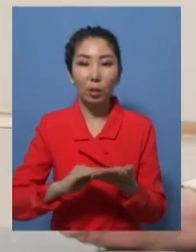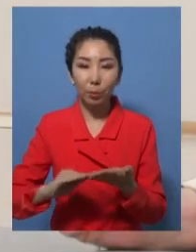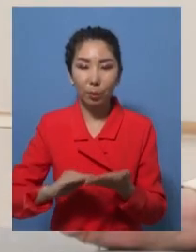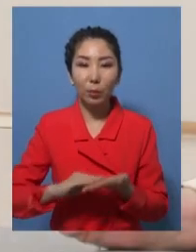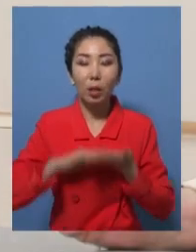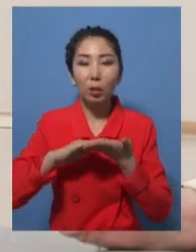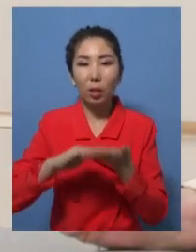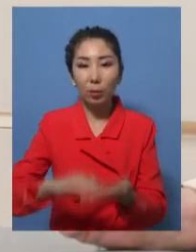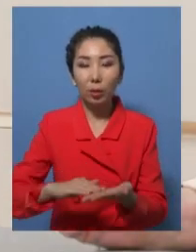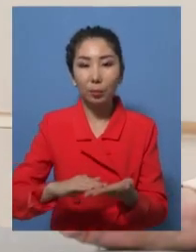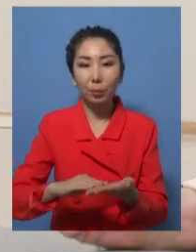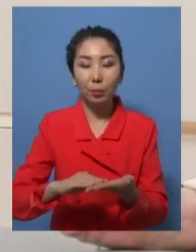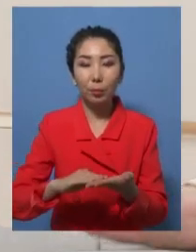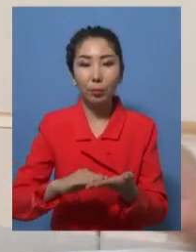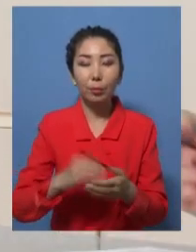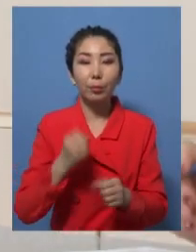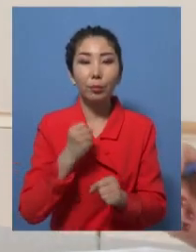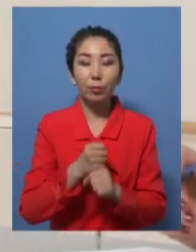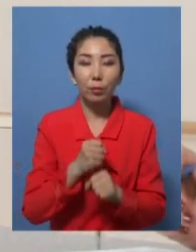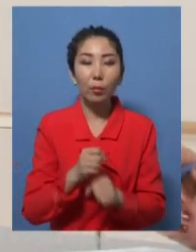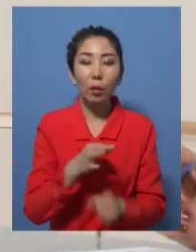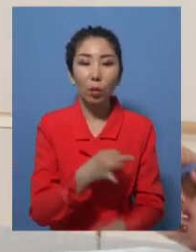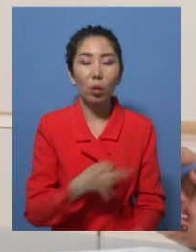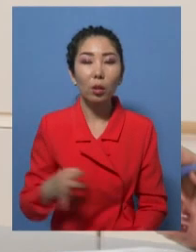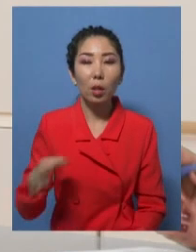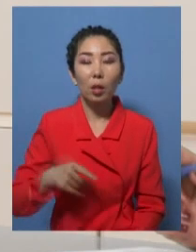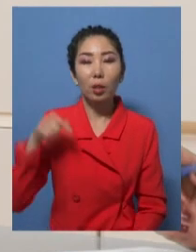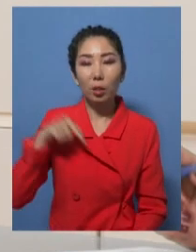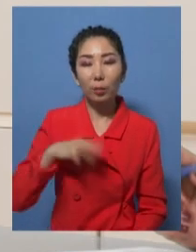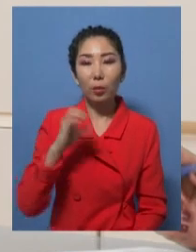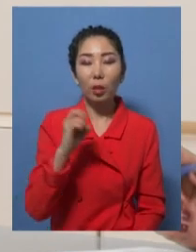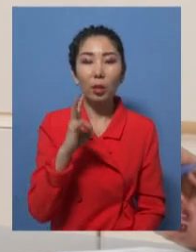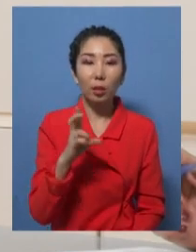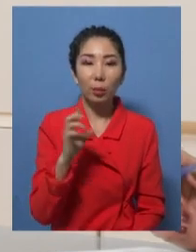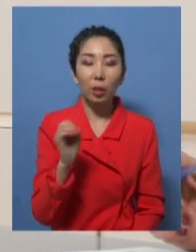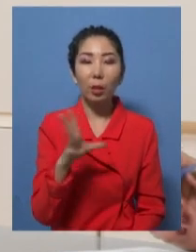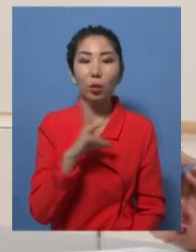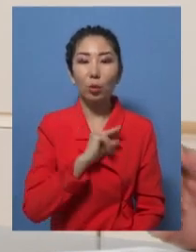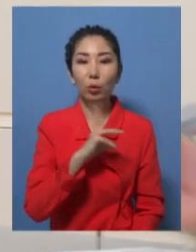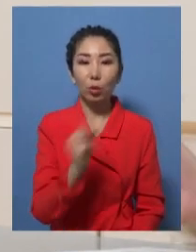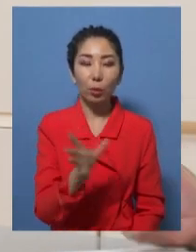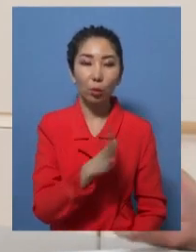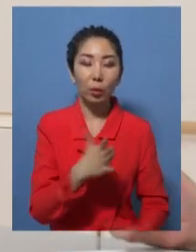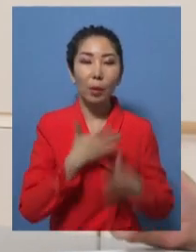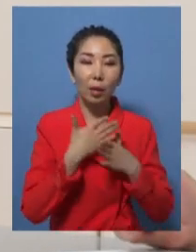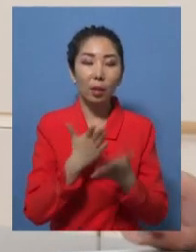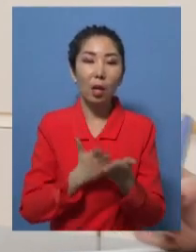Біздер жергілікті атқарушы органдардың ішкі еңбек нарығын қорғауға және жұмыспен қамтуға жәрдемдесуге